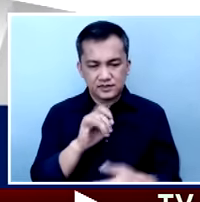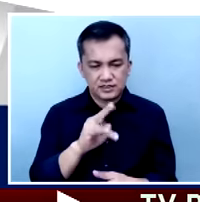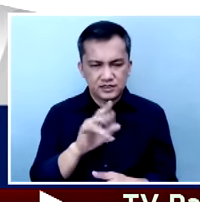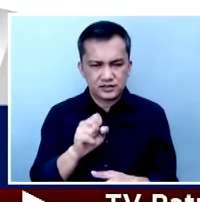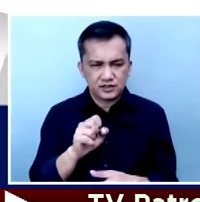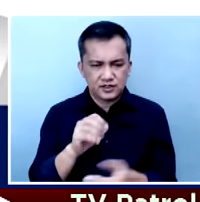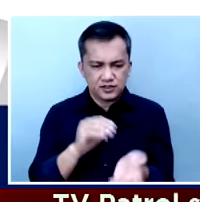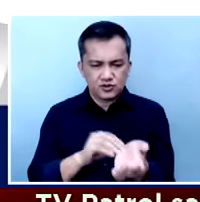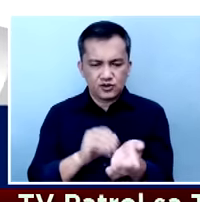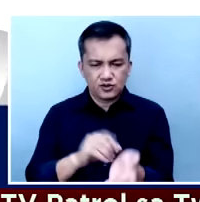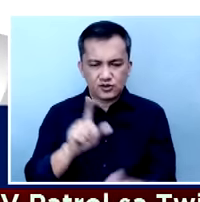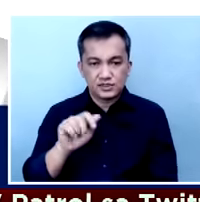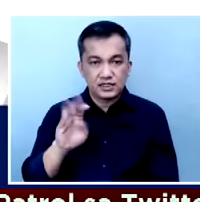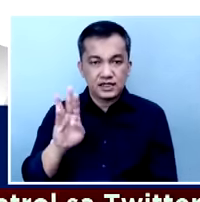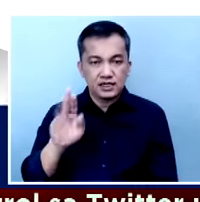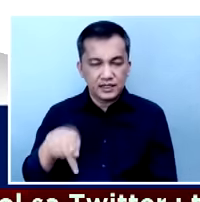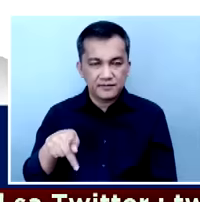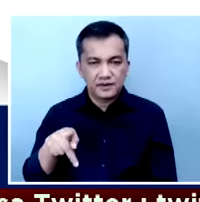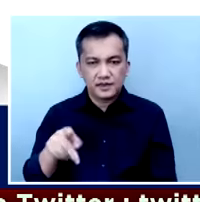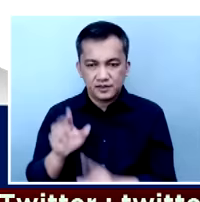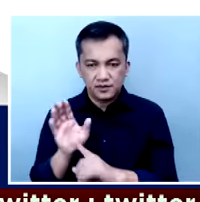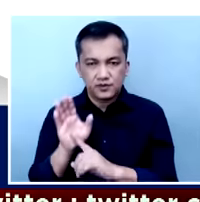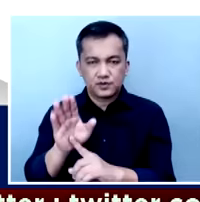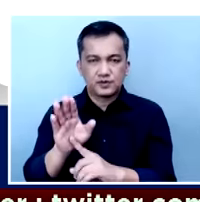Slump na ipapalabas sa January